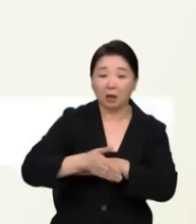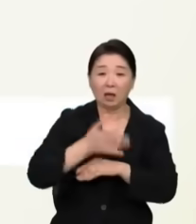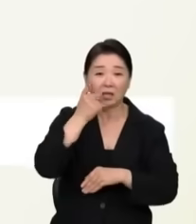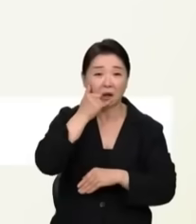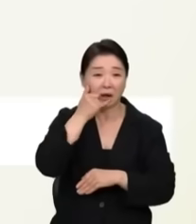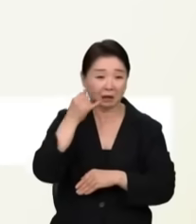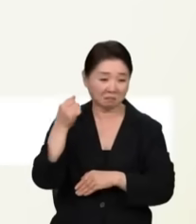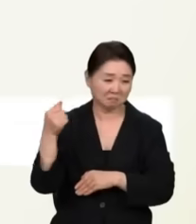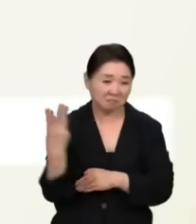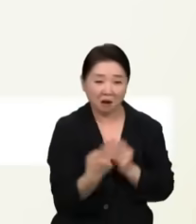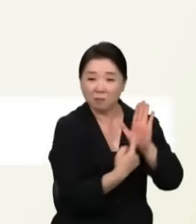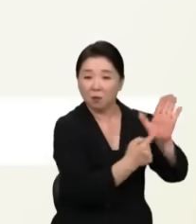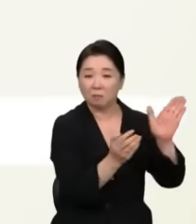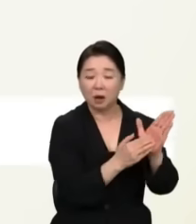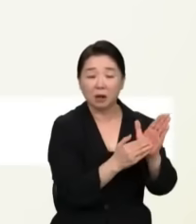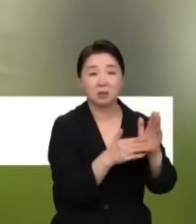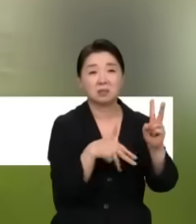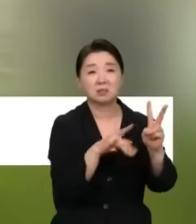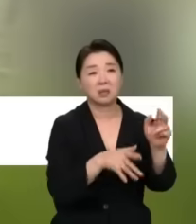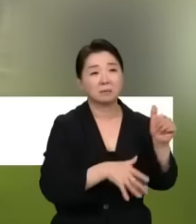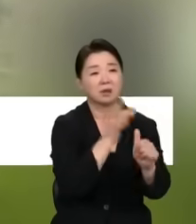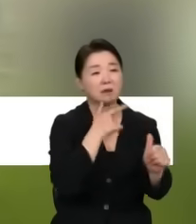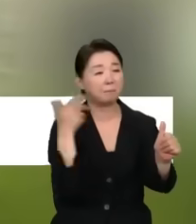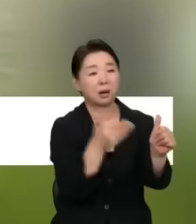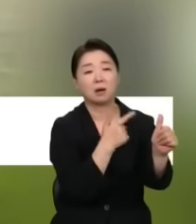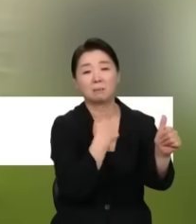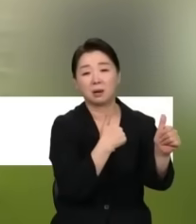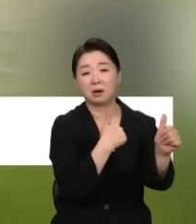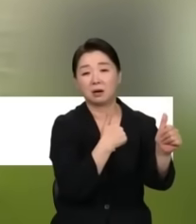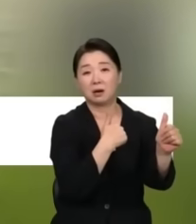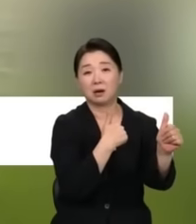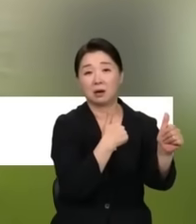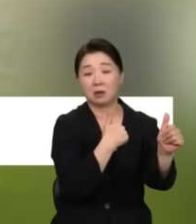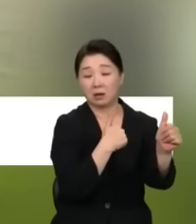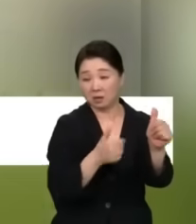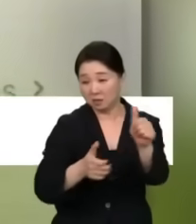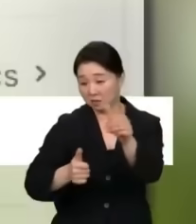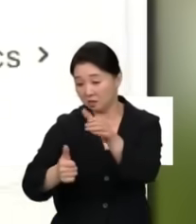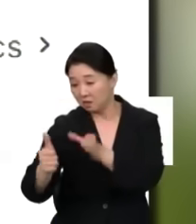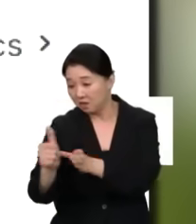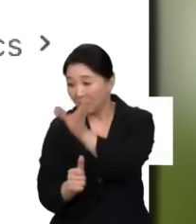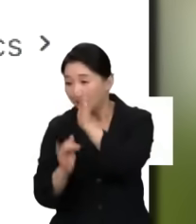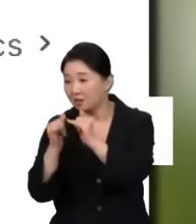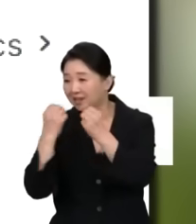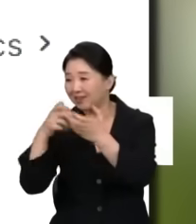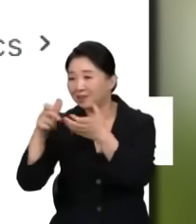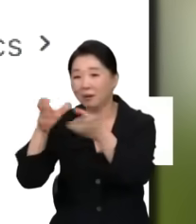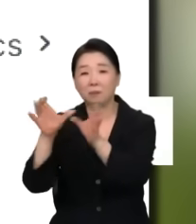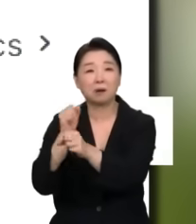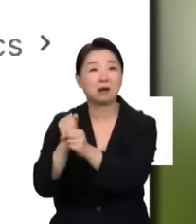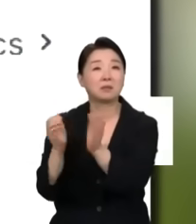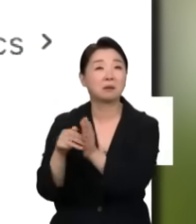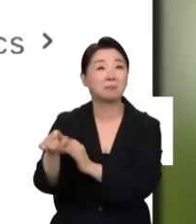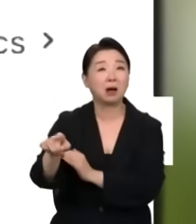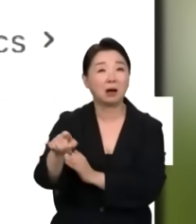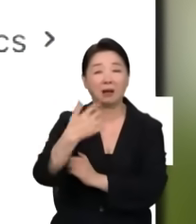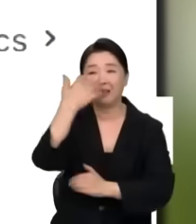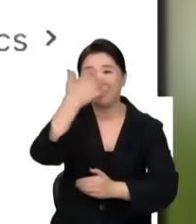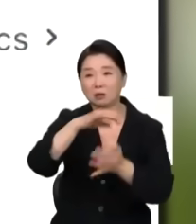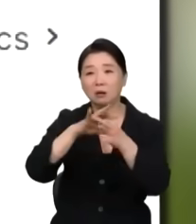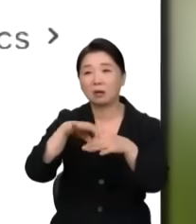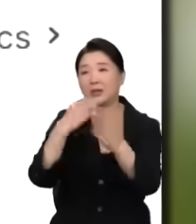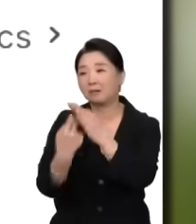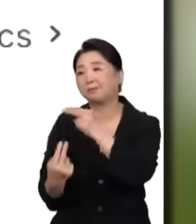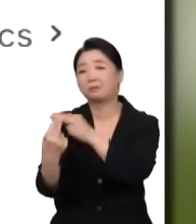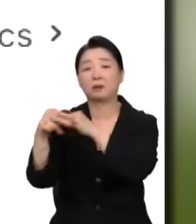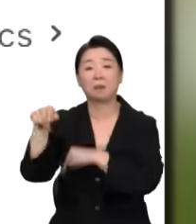노출됐고 일부는 2차 피해와 협박을 당했습니다. 가해자들은 아예 새로운 대화방을 만들어 음란물을 따로